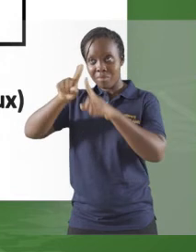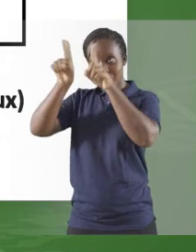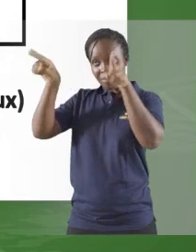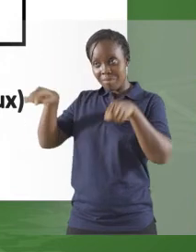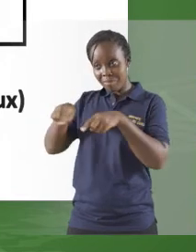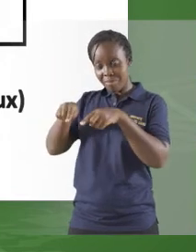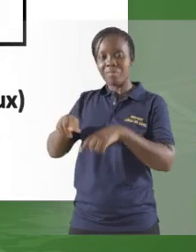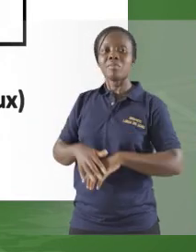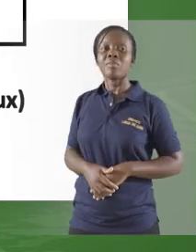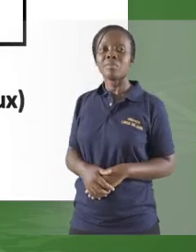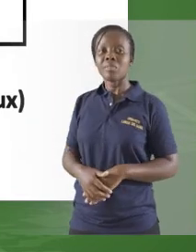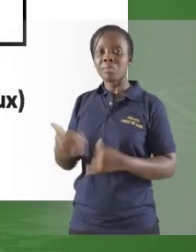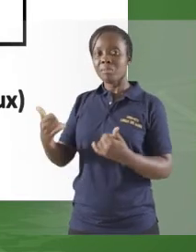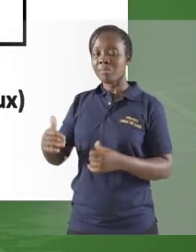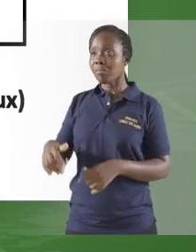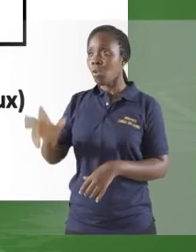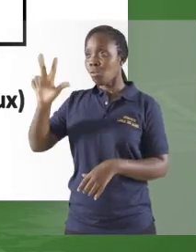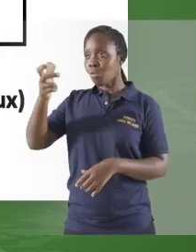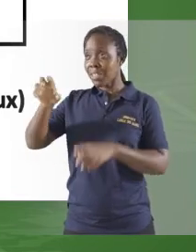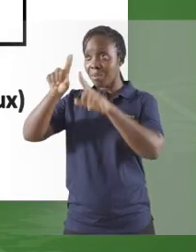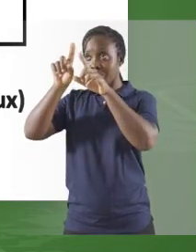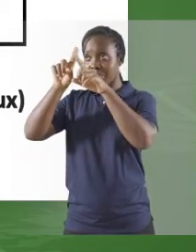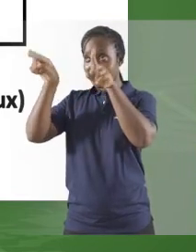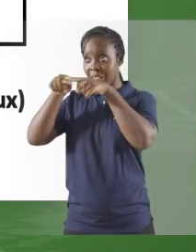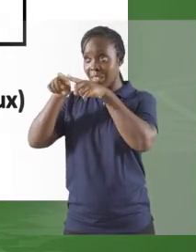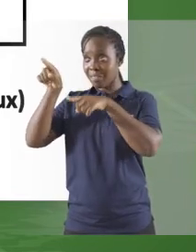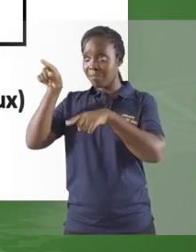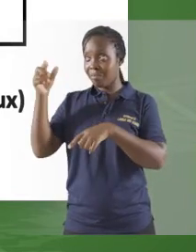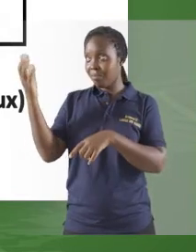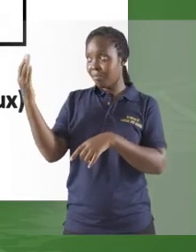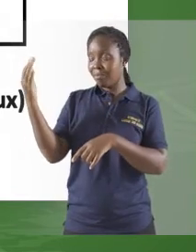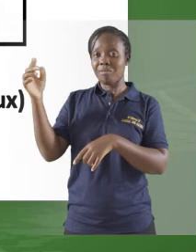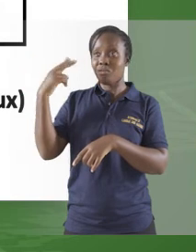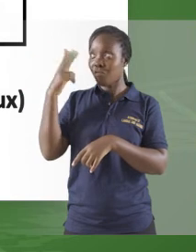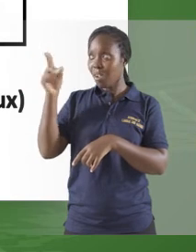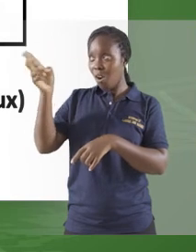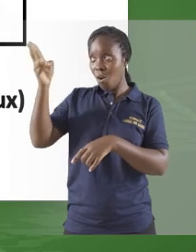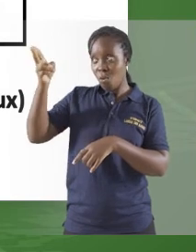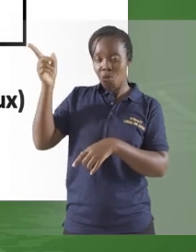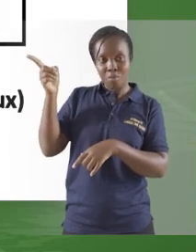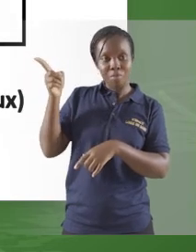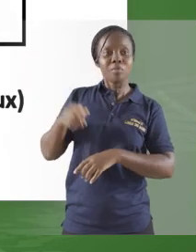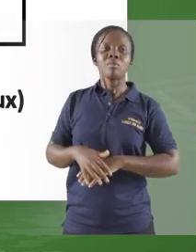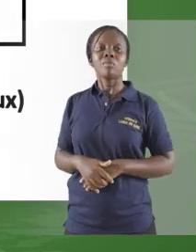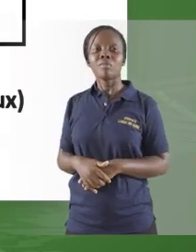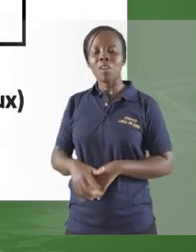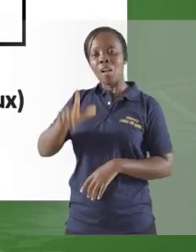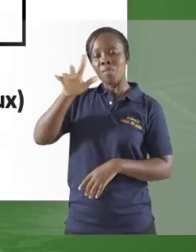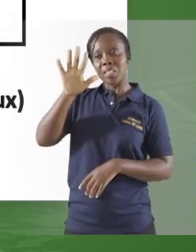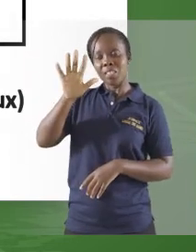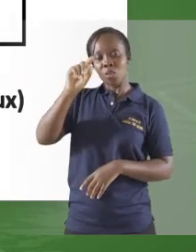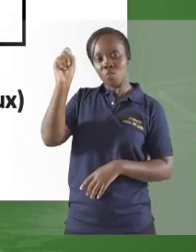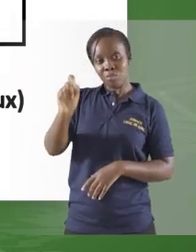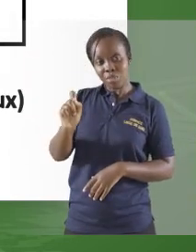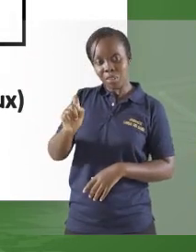Ensuite, la troisième case, celle de droite en haut. Nous allons avoir 25%